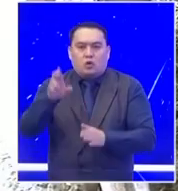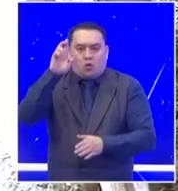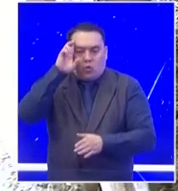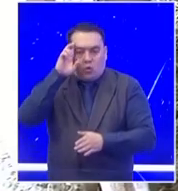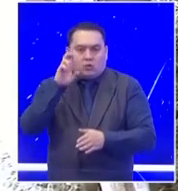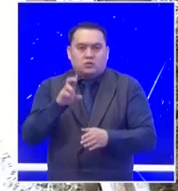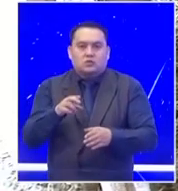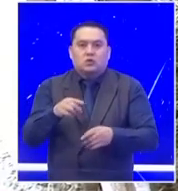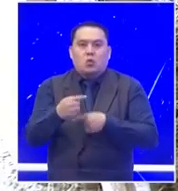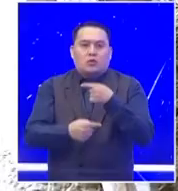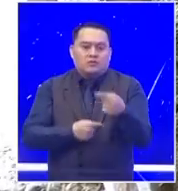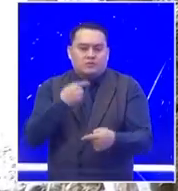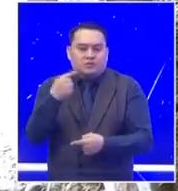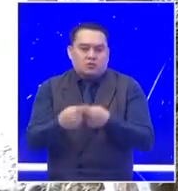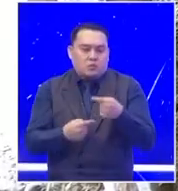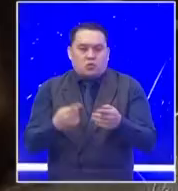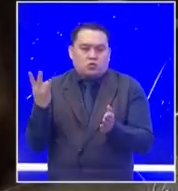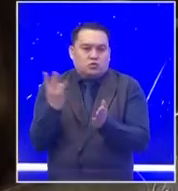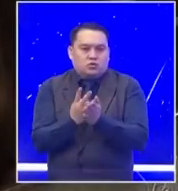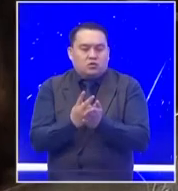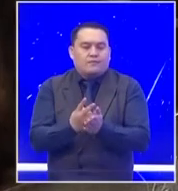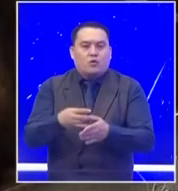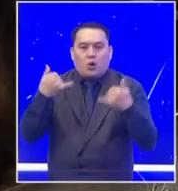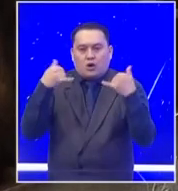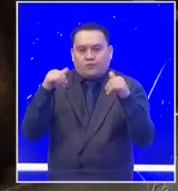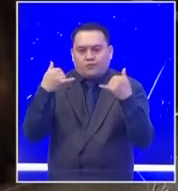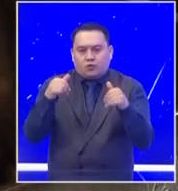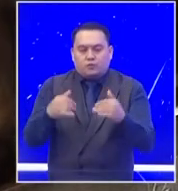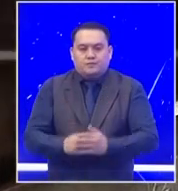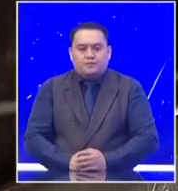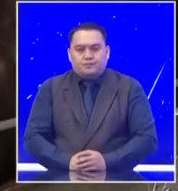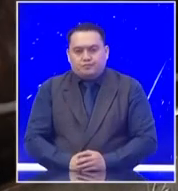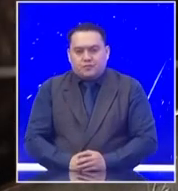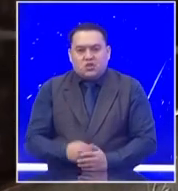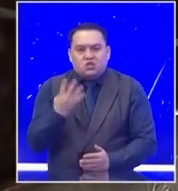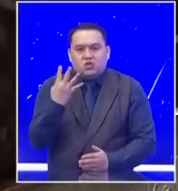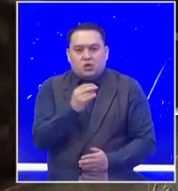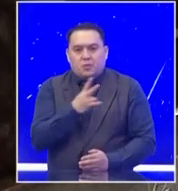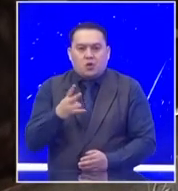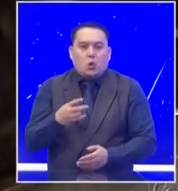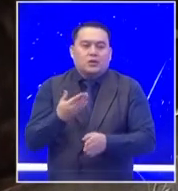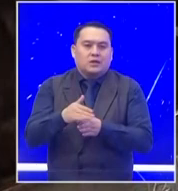госплемстанцией на осеменение коров. 4 миллиона взял кредит.